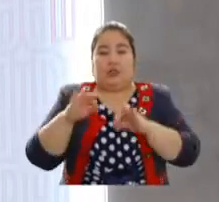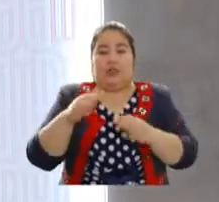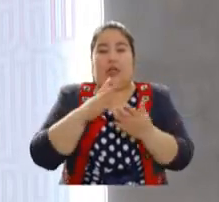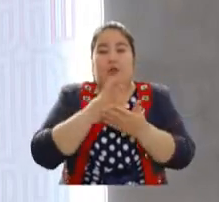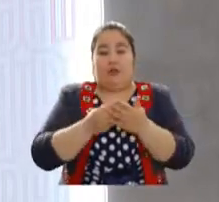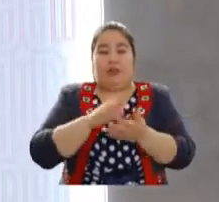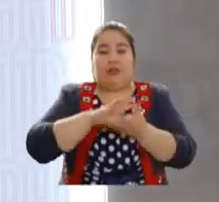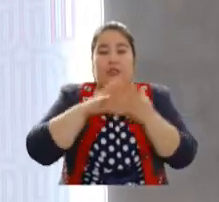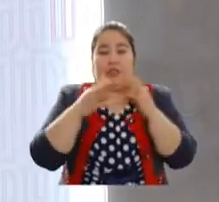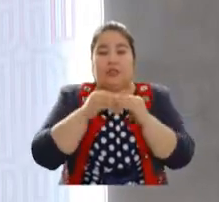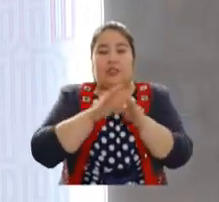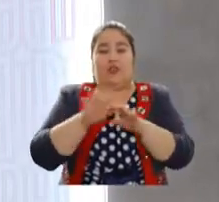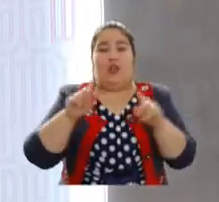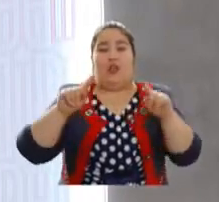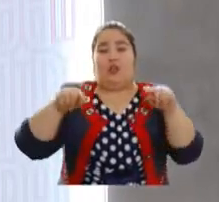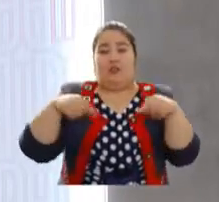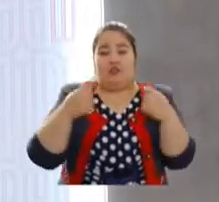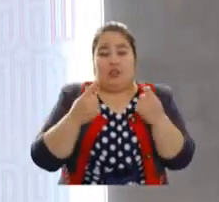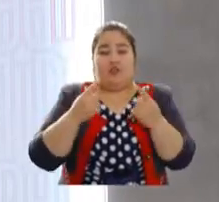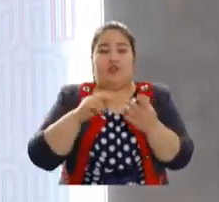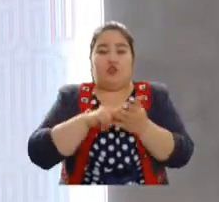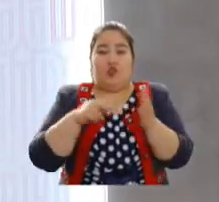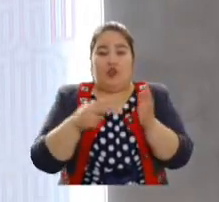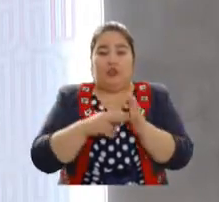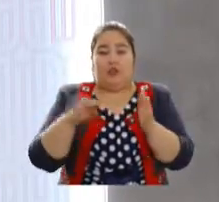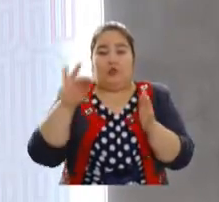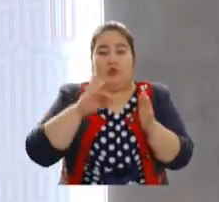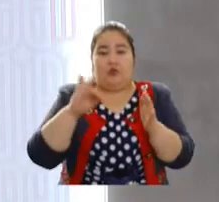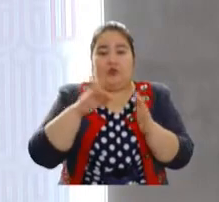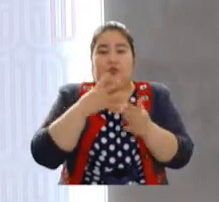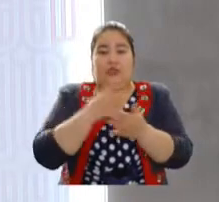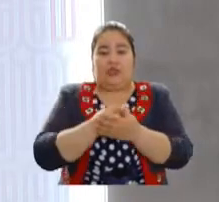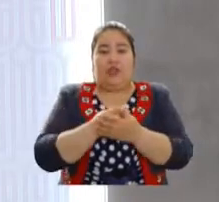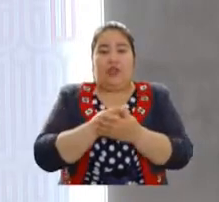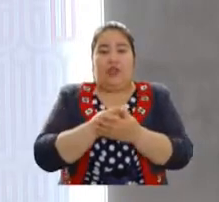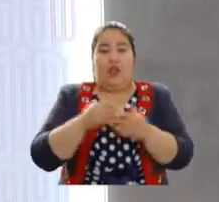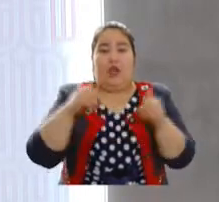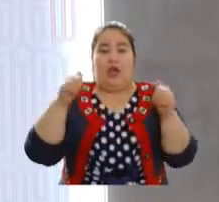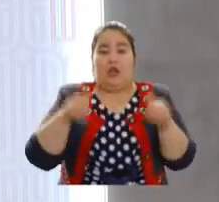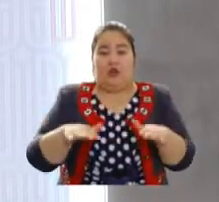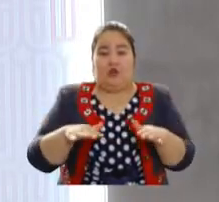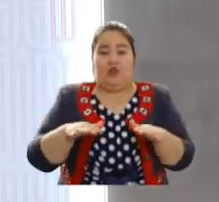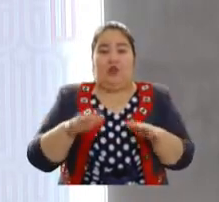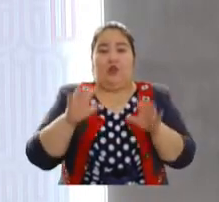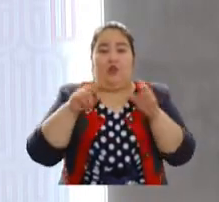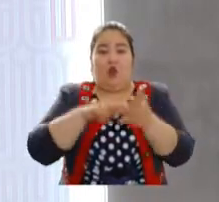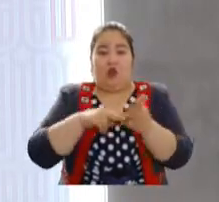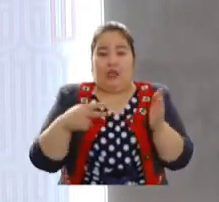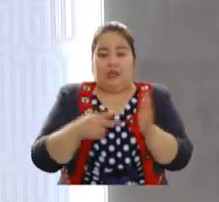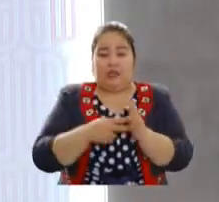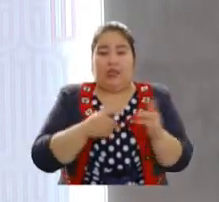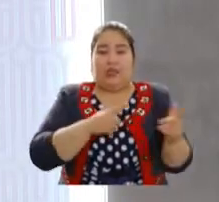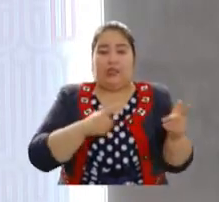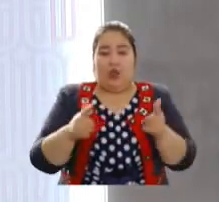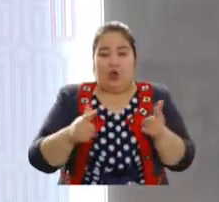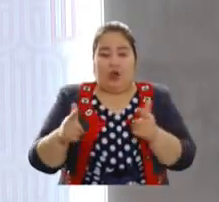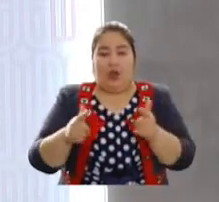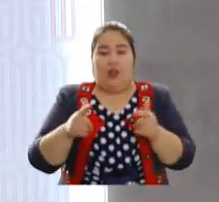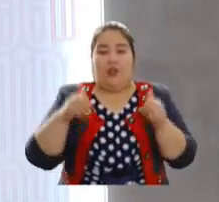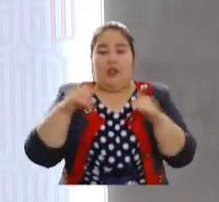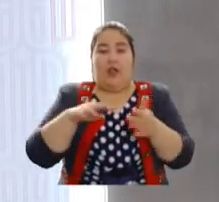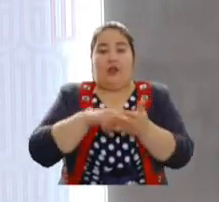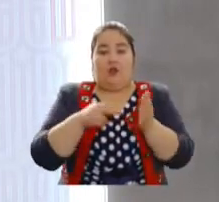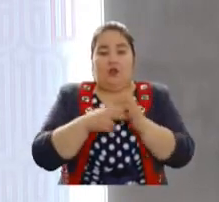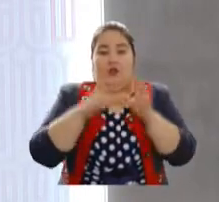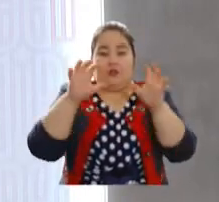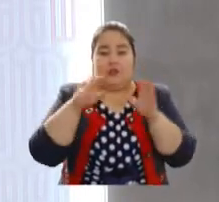kooperatsiyalarini rivojlantirish chora-tadbirlari to'g'risidagi qaror loyihasi tayyorlandi. Qaror loyihasi